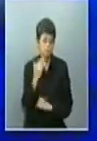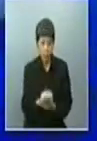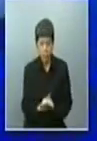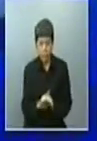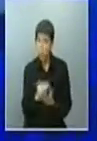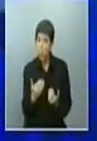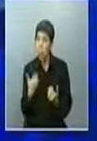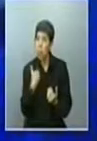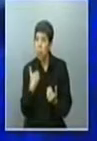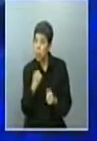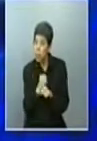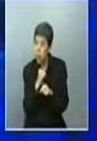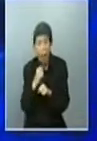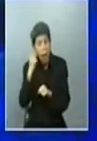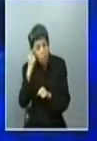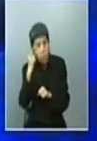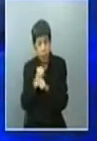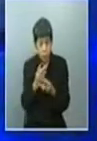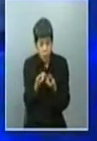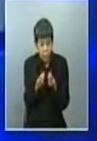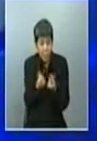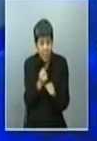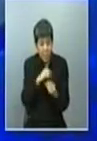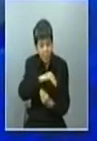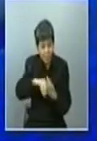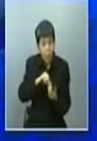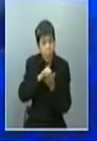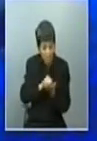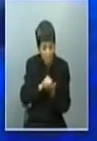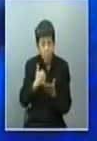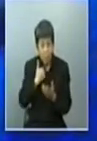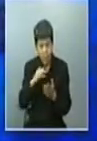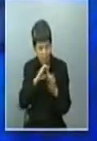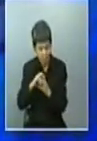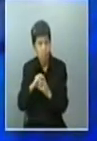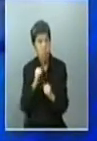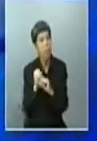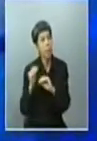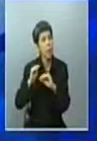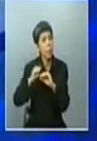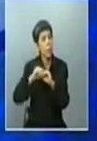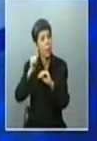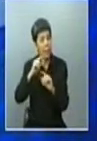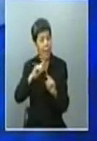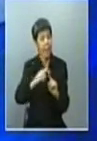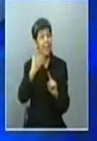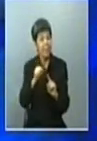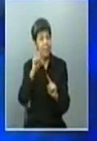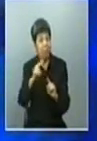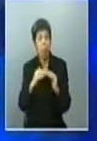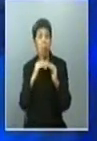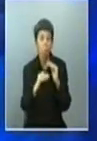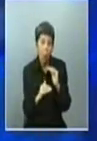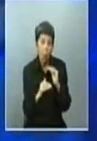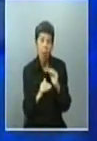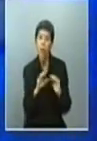รากฏว่าจากความคาดหวังว่าตัวเลขภาคบริการนั้นน่าจะเป็นตัวนึงที่น่าจะขยายตัวแต่ในเดือนธันวาคมค่ะลดระดับลงมาอยู่